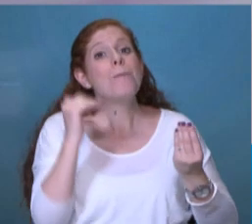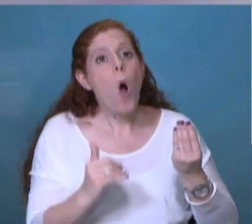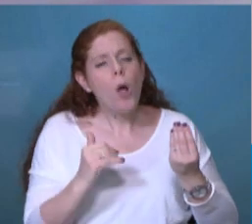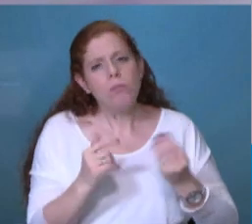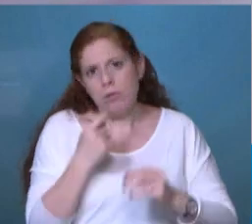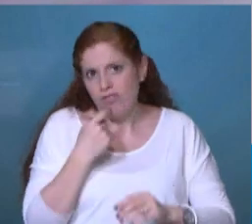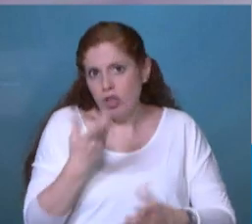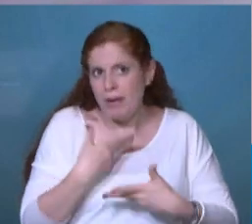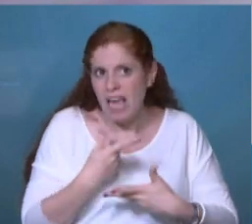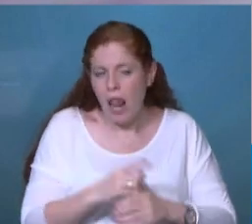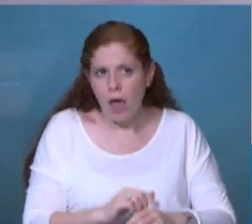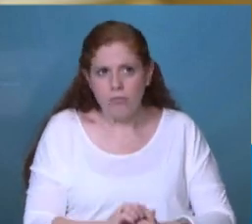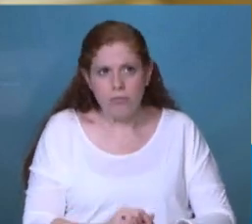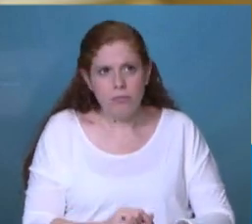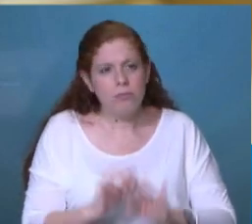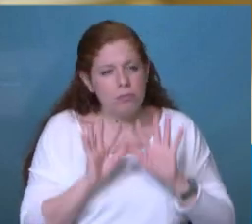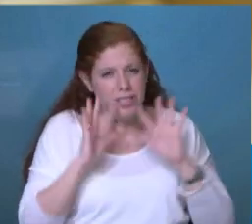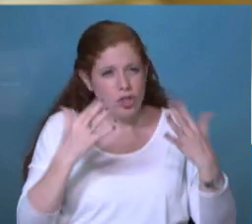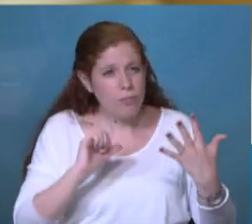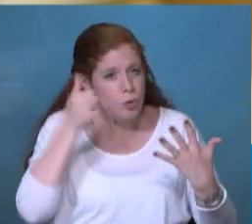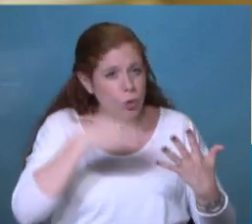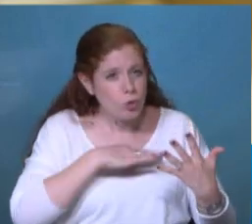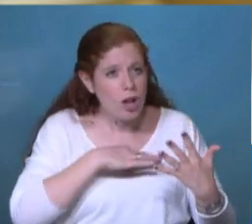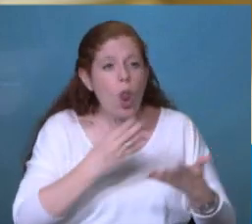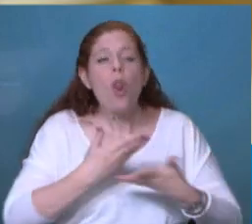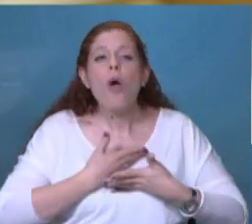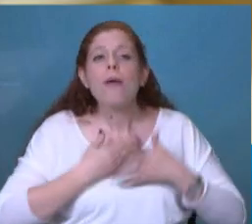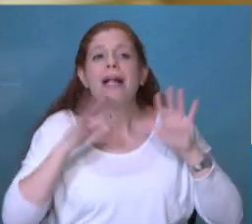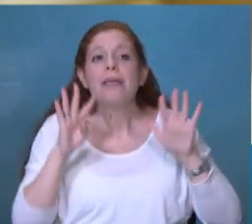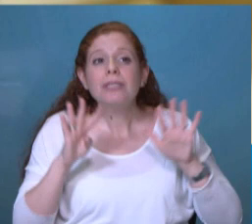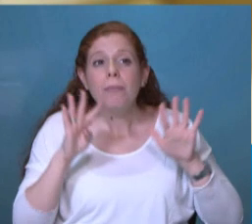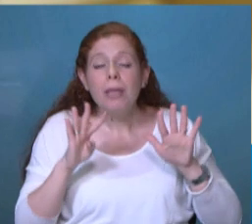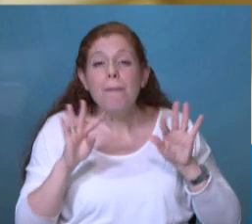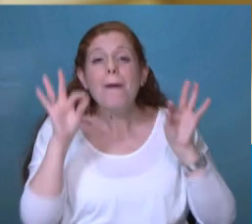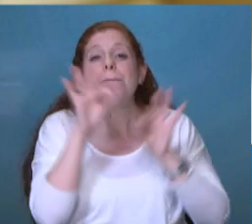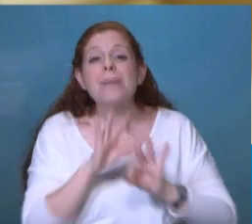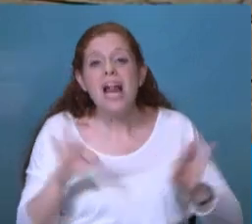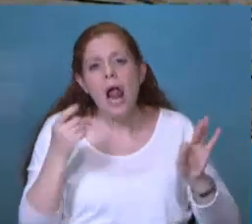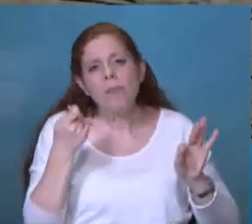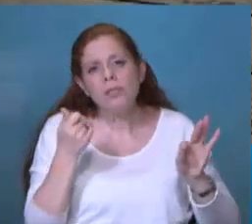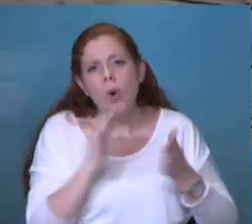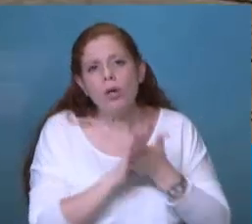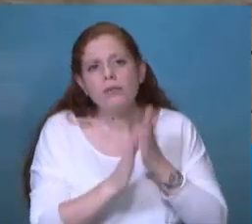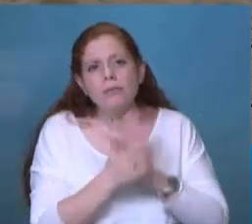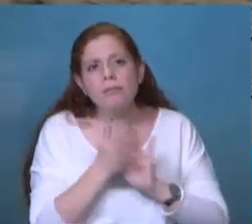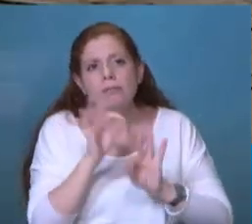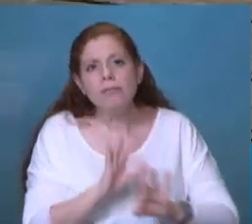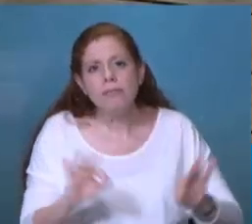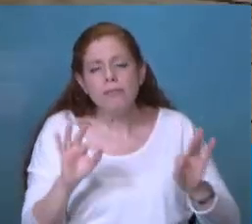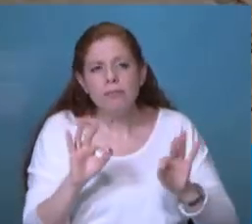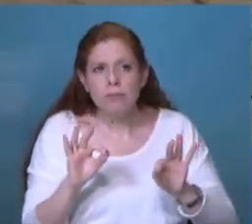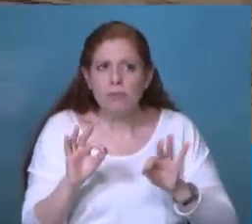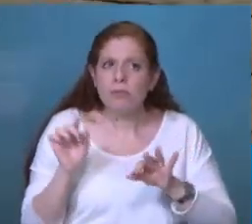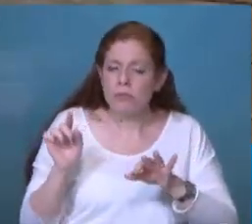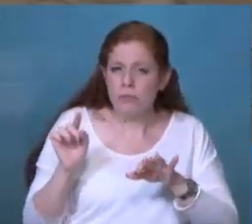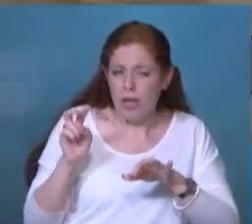שלטענתה מגיע לה. בעשר שנים הראשונות שלי לא קיבלתי בספטמבר בכלל משכורת. עין שחוששת